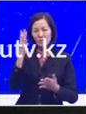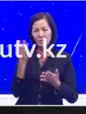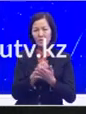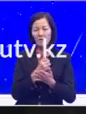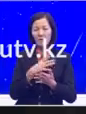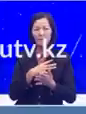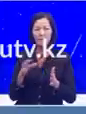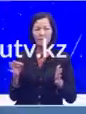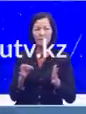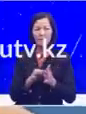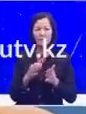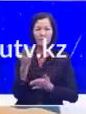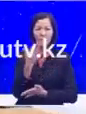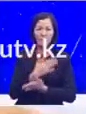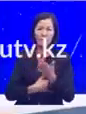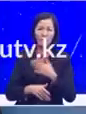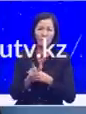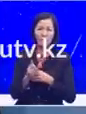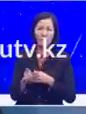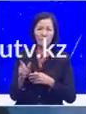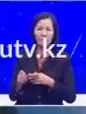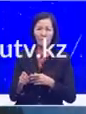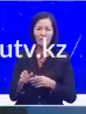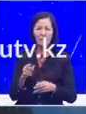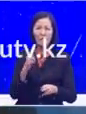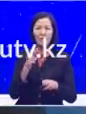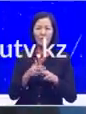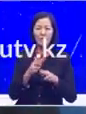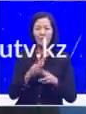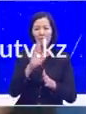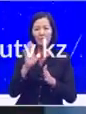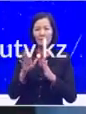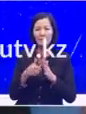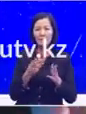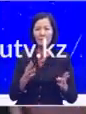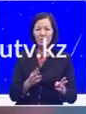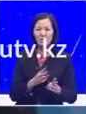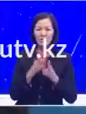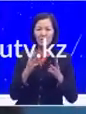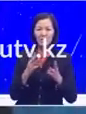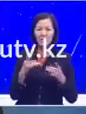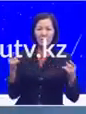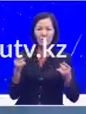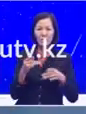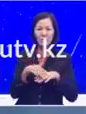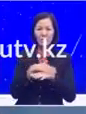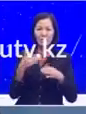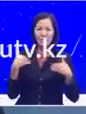Бағдарламаның басты мақсаты мүмкіндігі шектеулі жандардың шексіз мүмкіндігін өмірге деген құштарлығын көрерменге